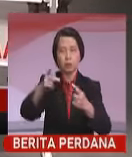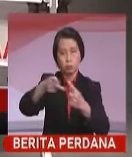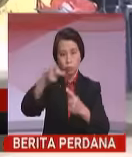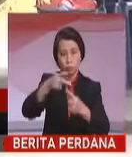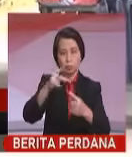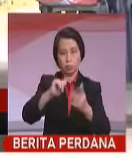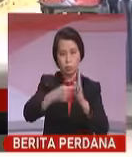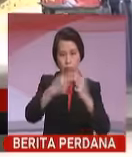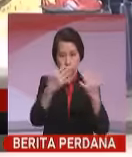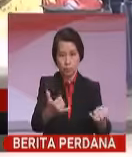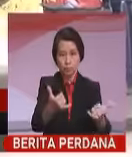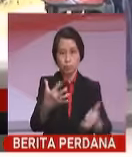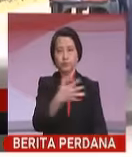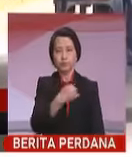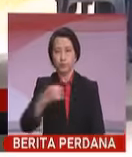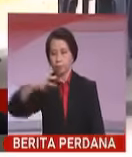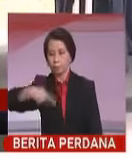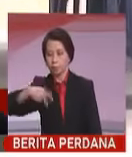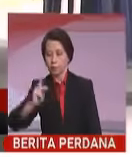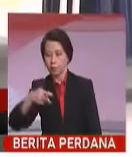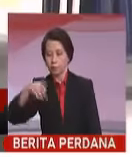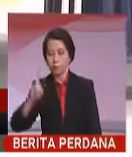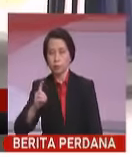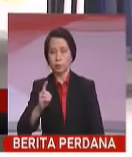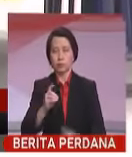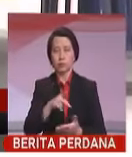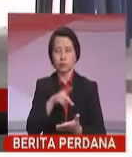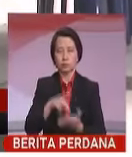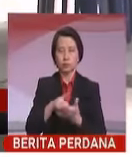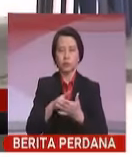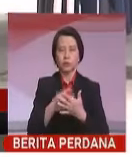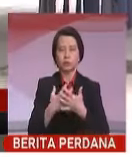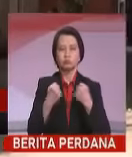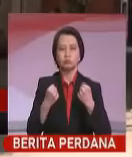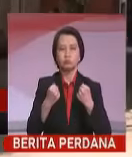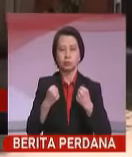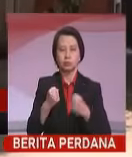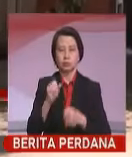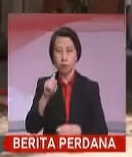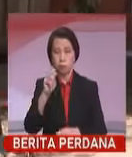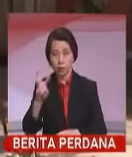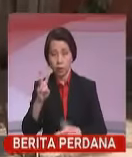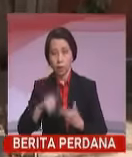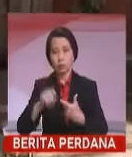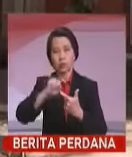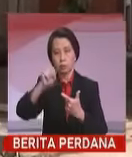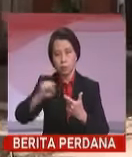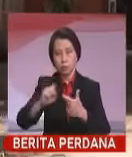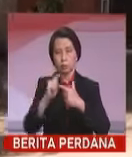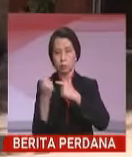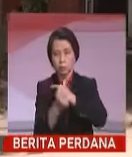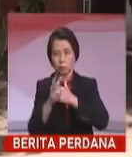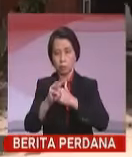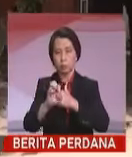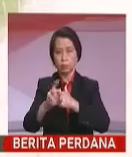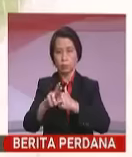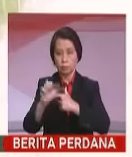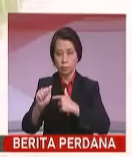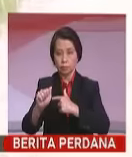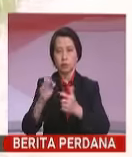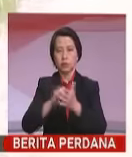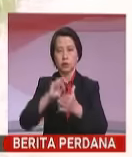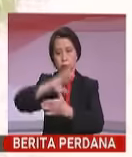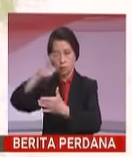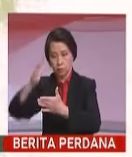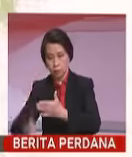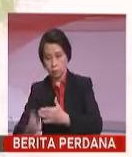hari ini. Manakala PKPD di Pusat Tahanan Sementara Tawau, Penjara Sandakan dan kuartus Penjara Taman Wira Sandakan